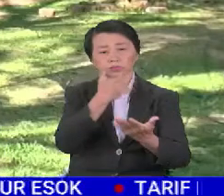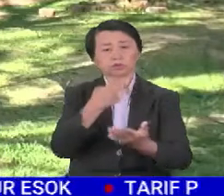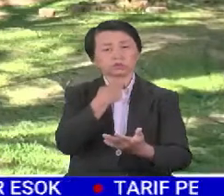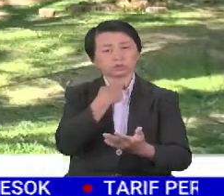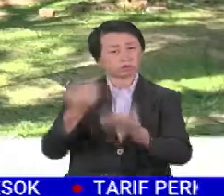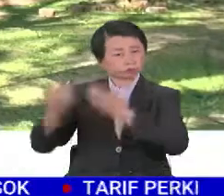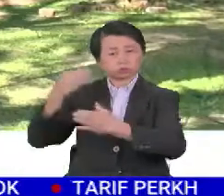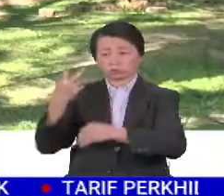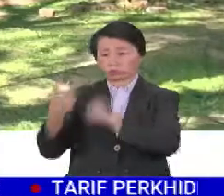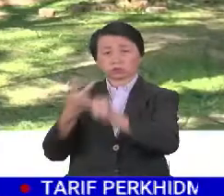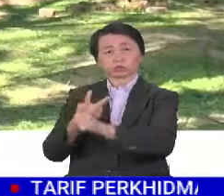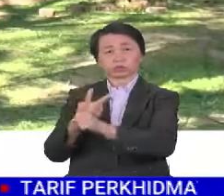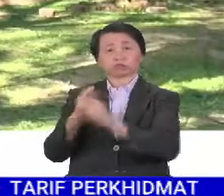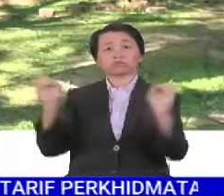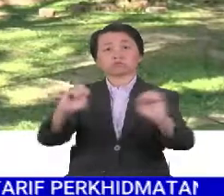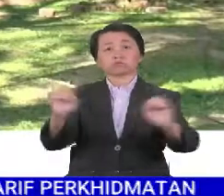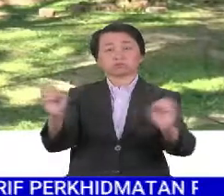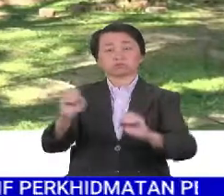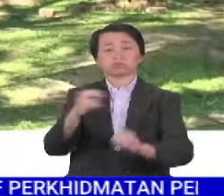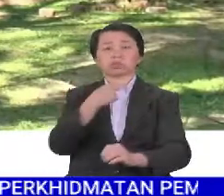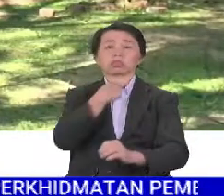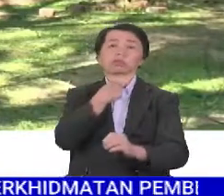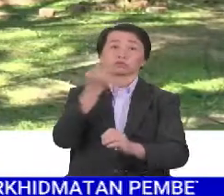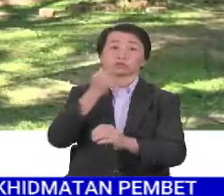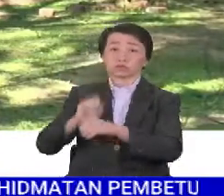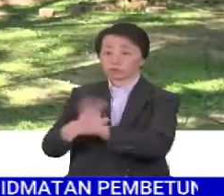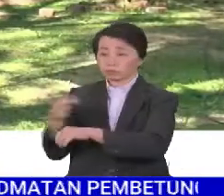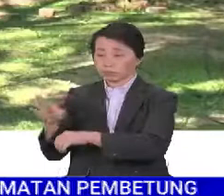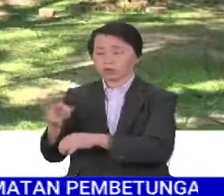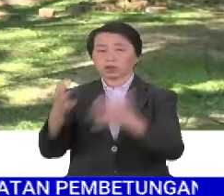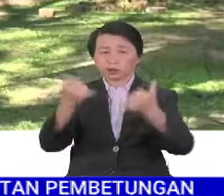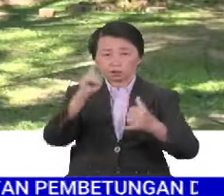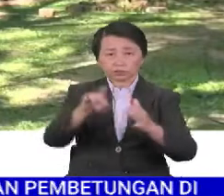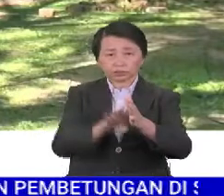2 tahun ee akibat ini dan juga kita perlu pembangunan